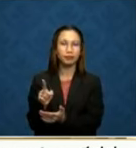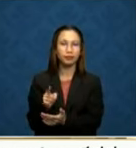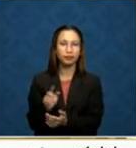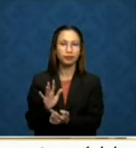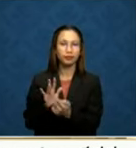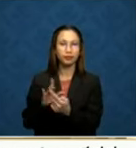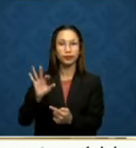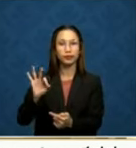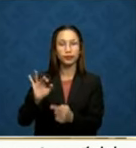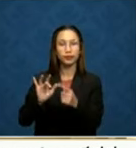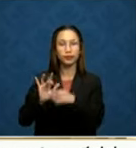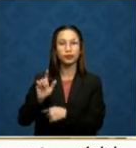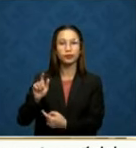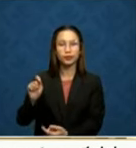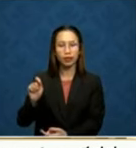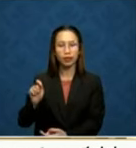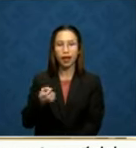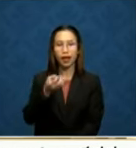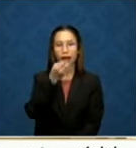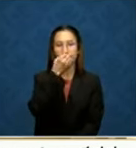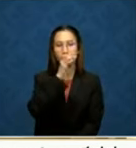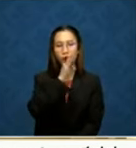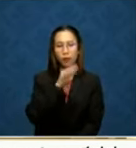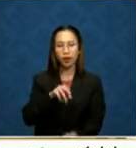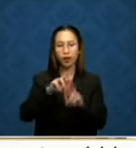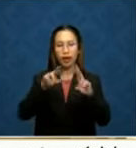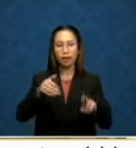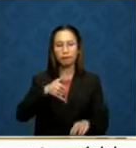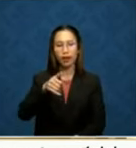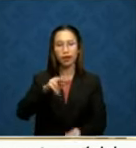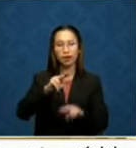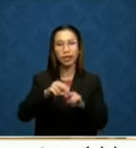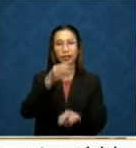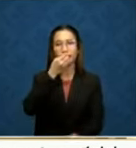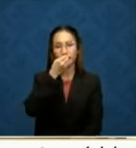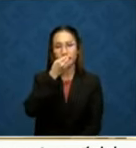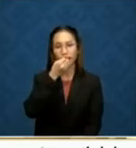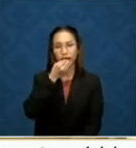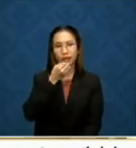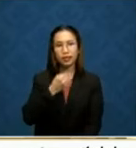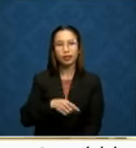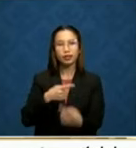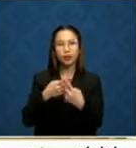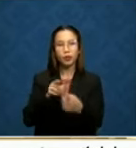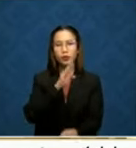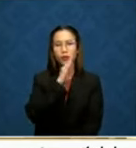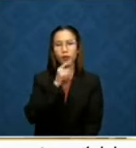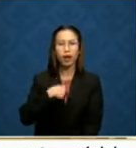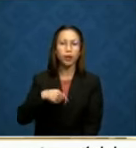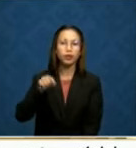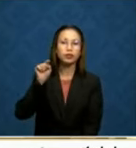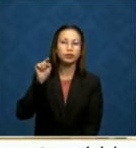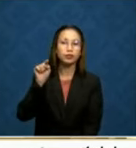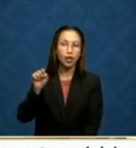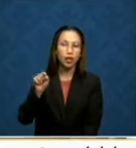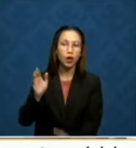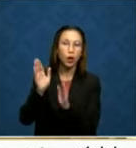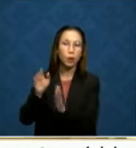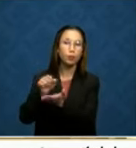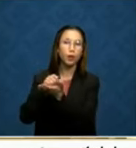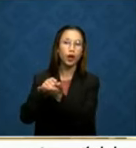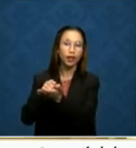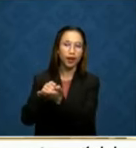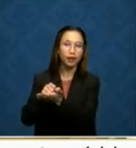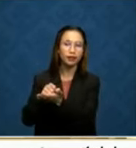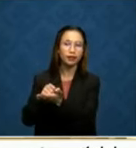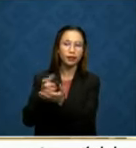วก็อาหารนะครับ ในที่เราเวาไปทานที่ร้านเกราคาหนึ่งแต่ว่าเวลาอาหารที่เราเรียกจากผู้ให้บริการ